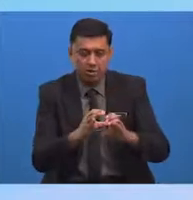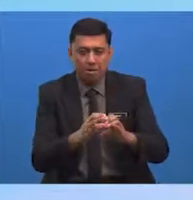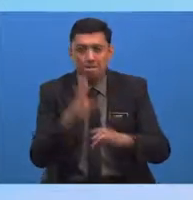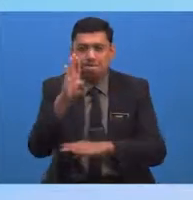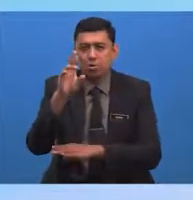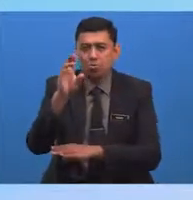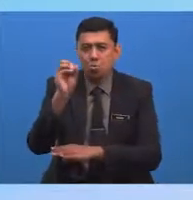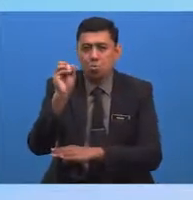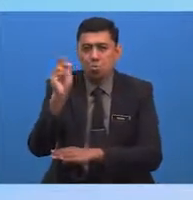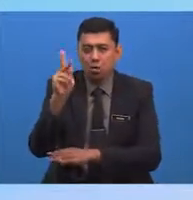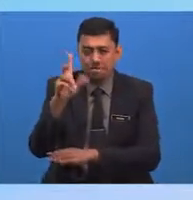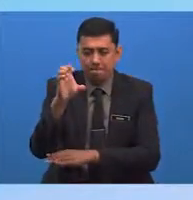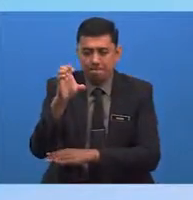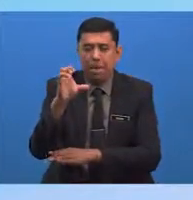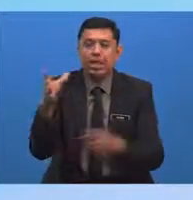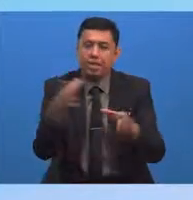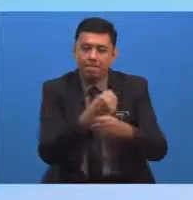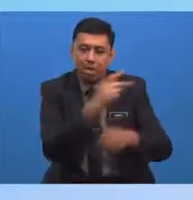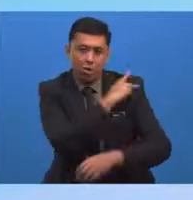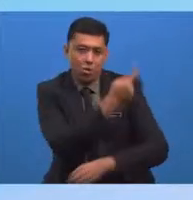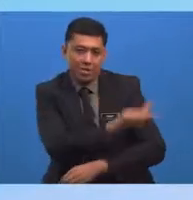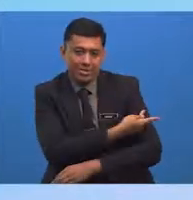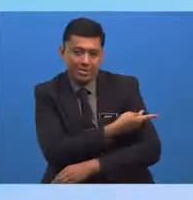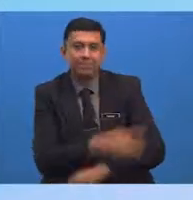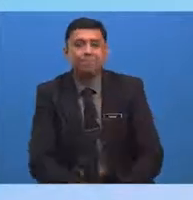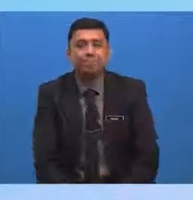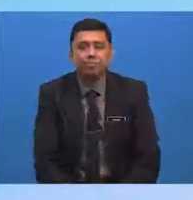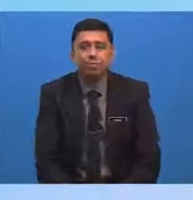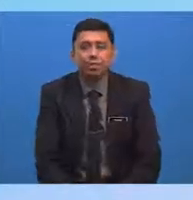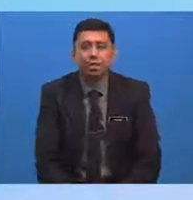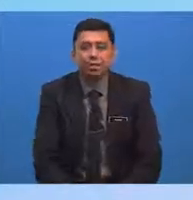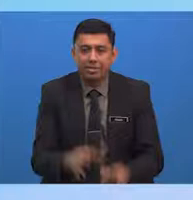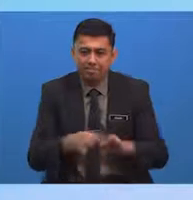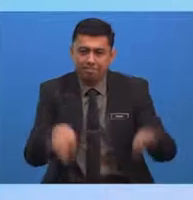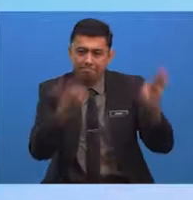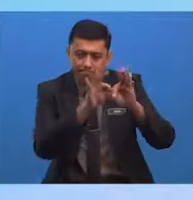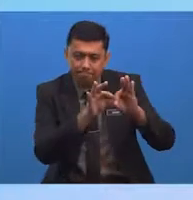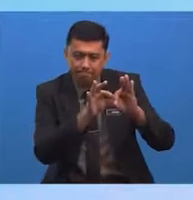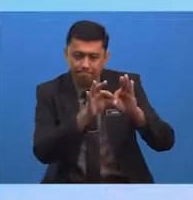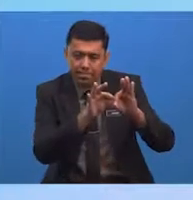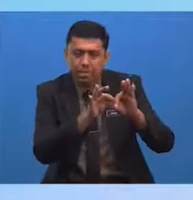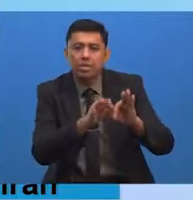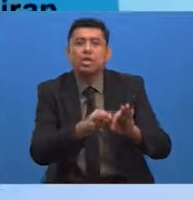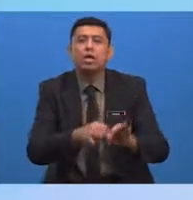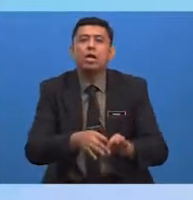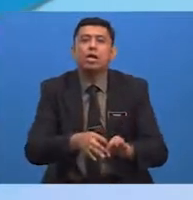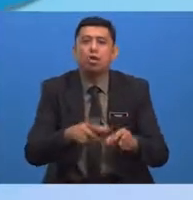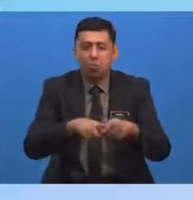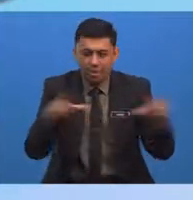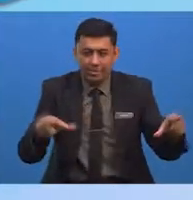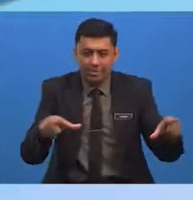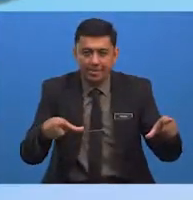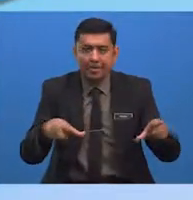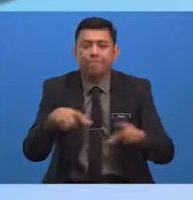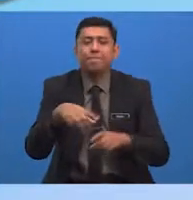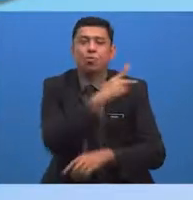dan pengukuhannya, menghuraikan kronologi peluasan kuasa dinasti Brooke dan menghuraikan